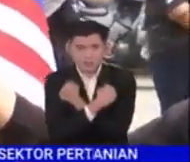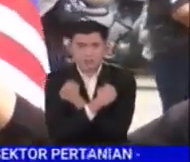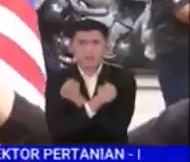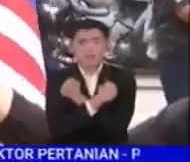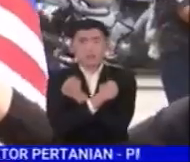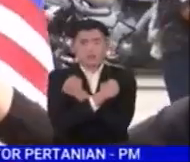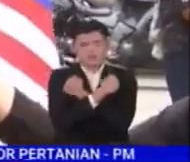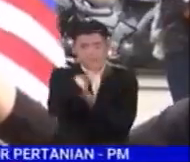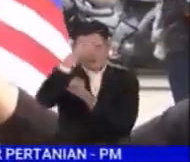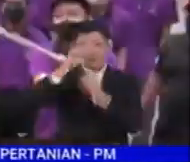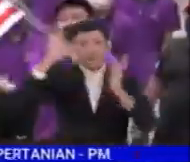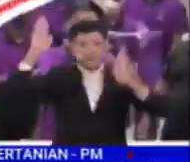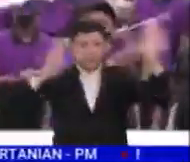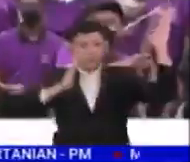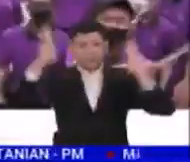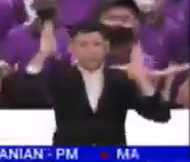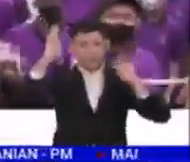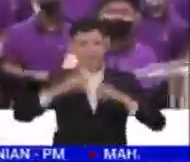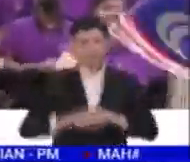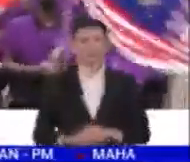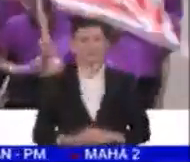kita sepenuh hati kebangsaannya